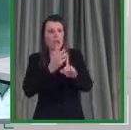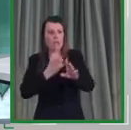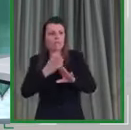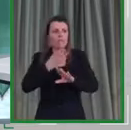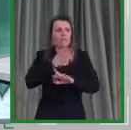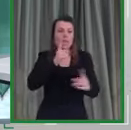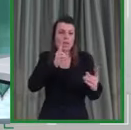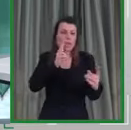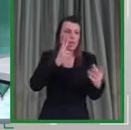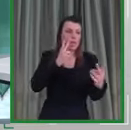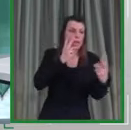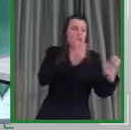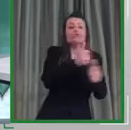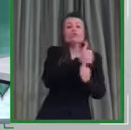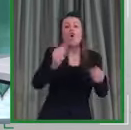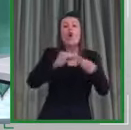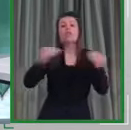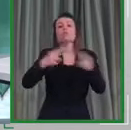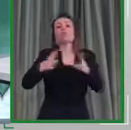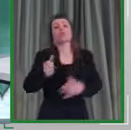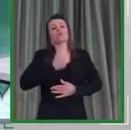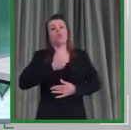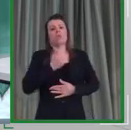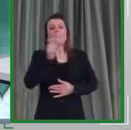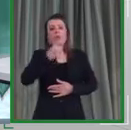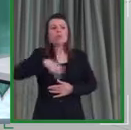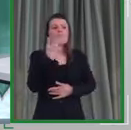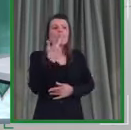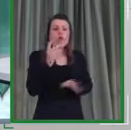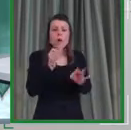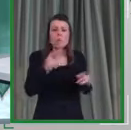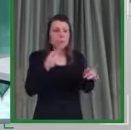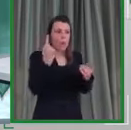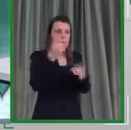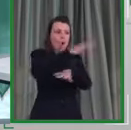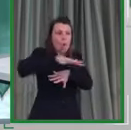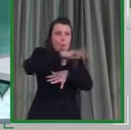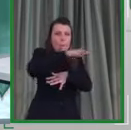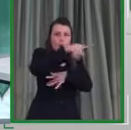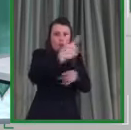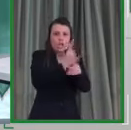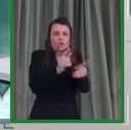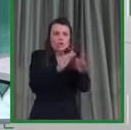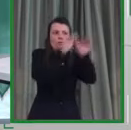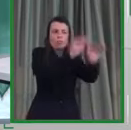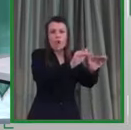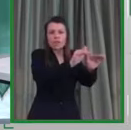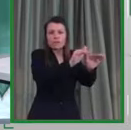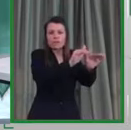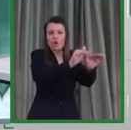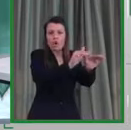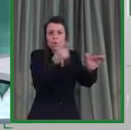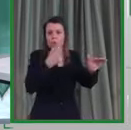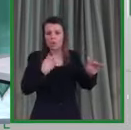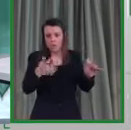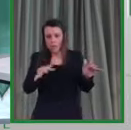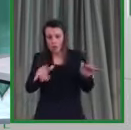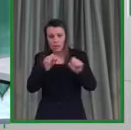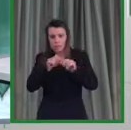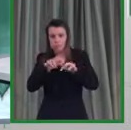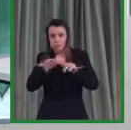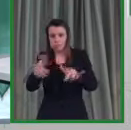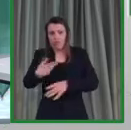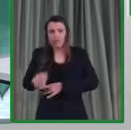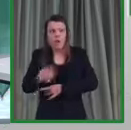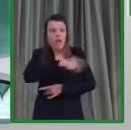preservare quei luoghi dall'ondata di infezione che stava arrivando abbiamo avuto anche critiche io ho ricevuto telefonate di parenti